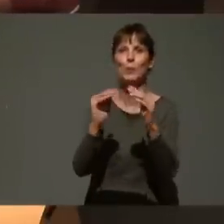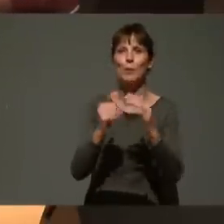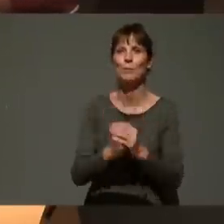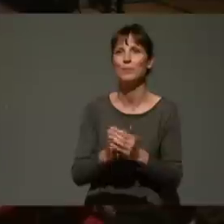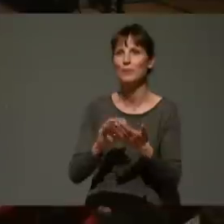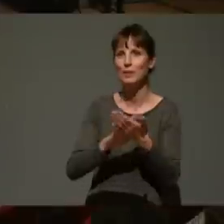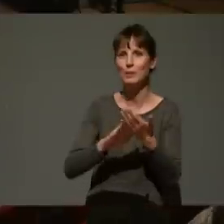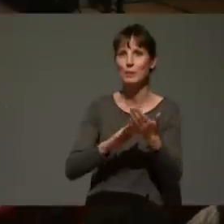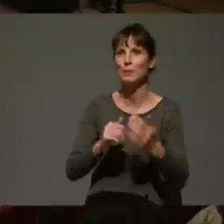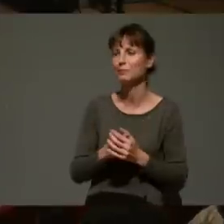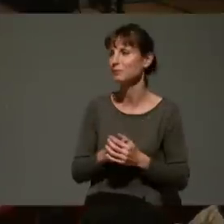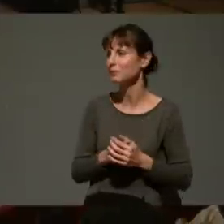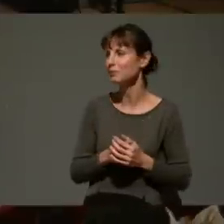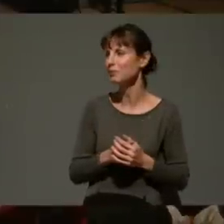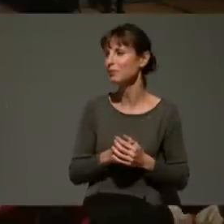excusez-moi.